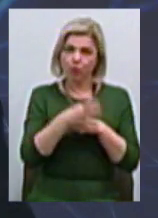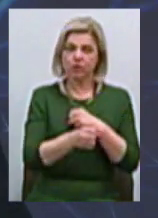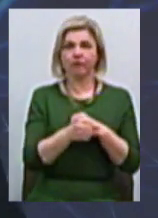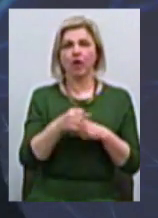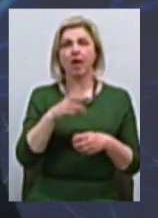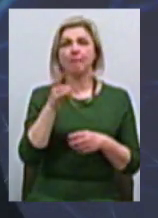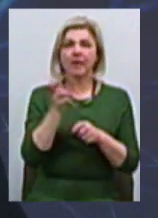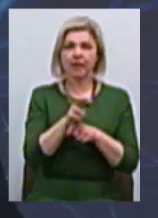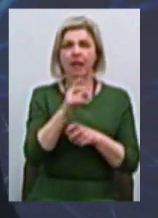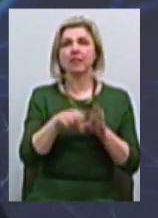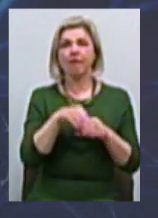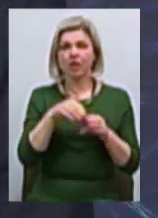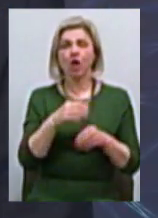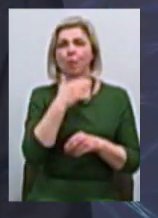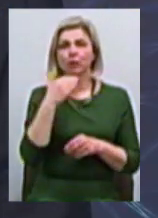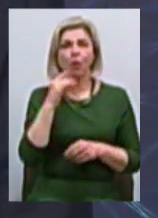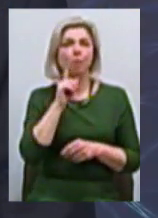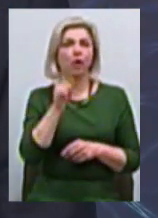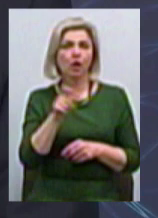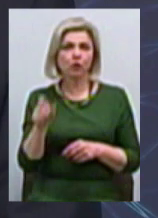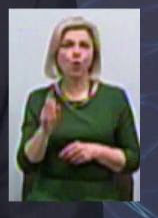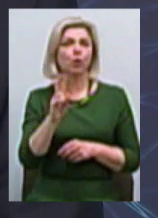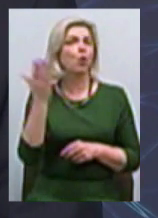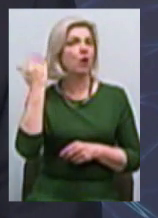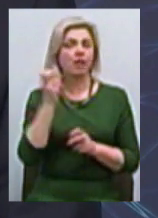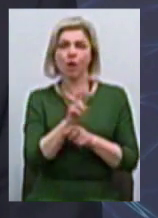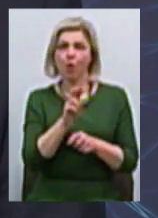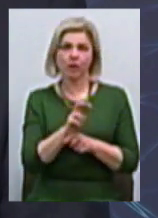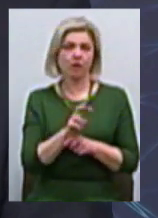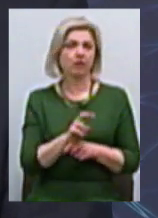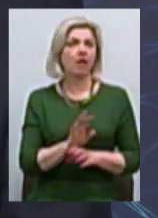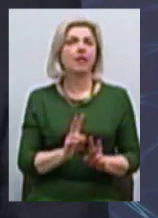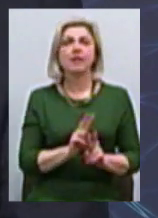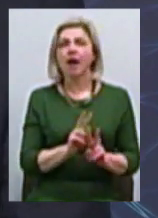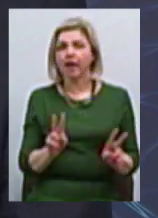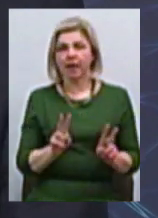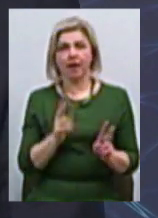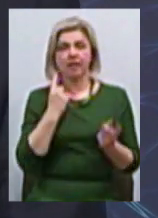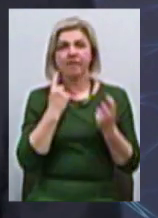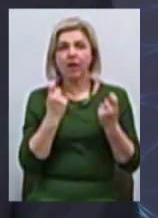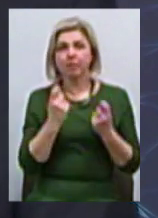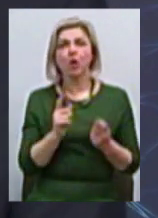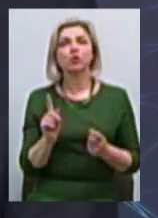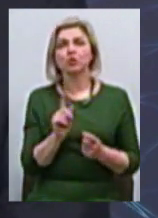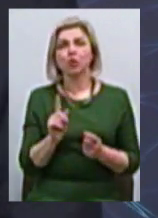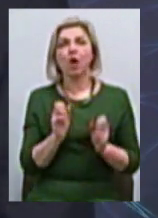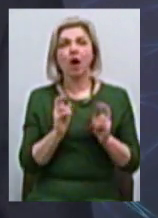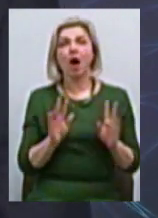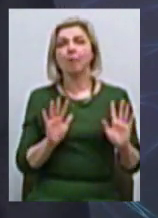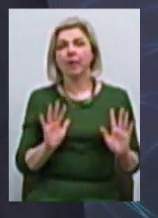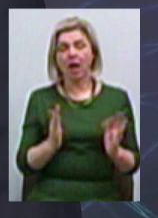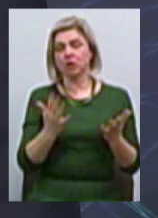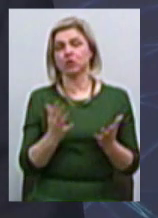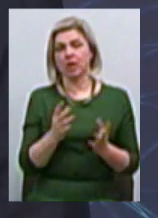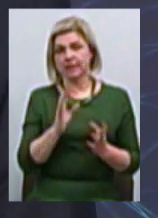вибори багатьох молодих, хто раніше не ходив або не визначався? Ніяких даних о том, що произошло какое-то